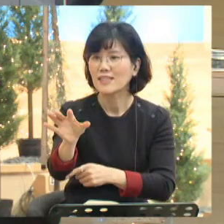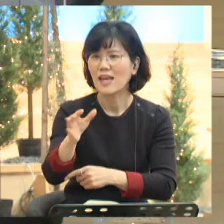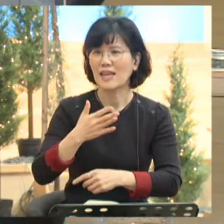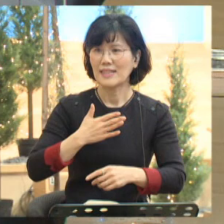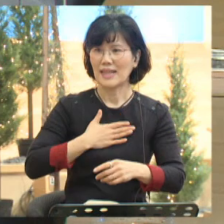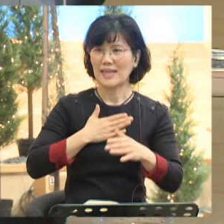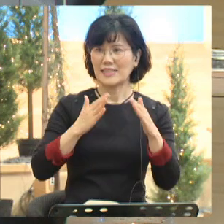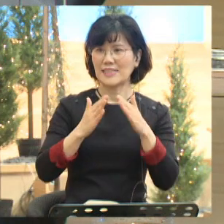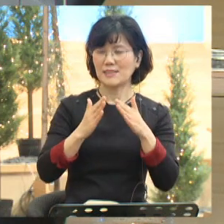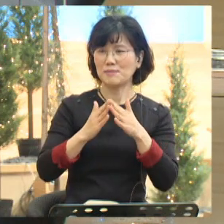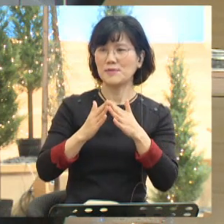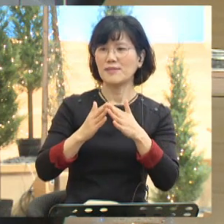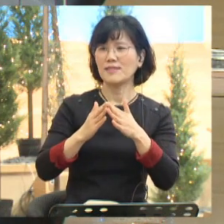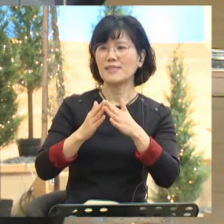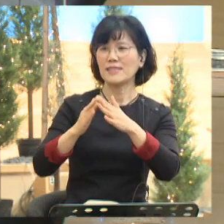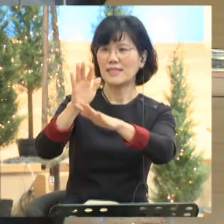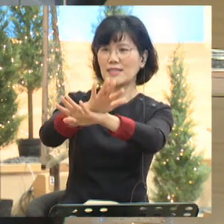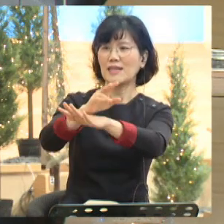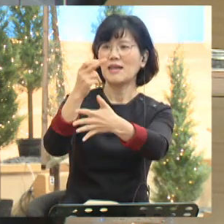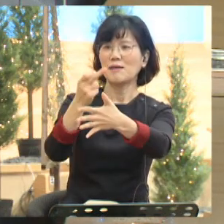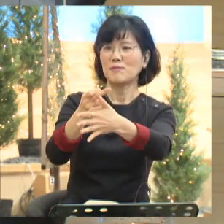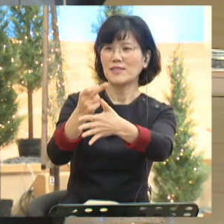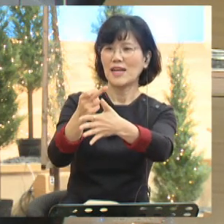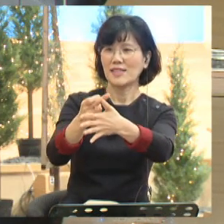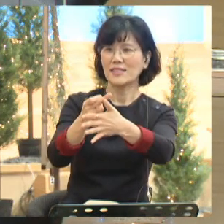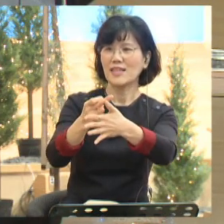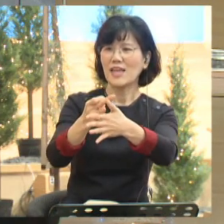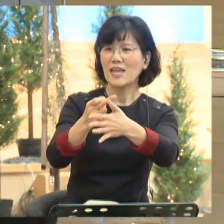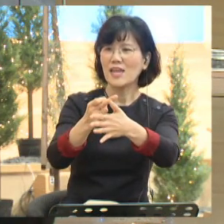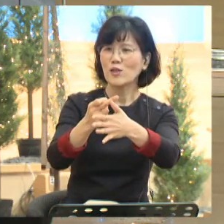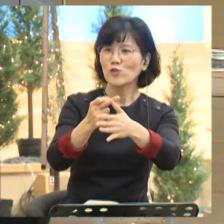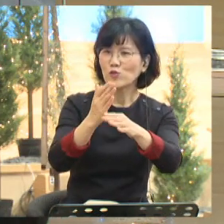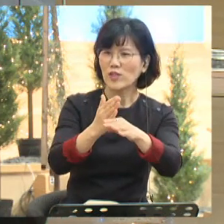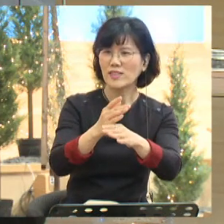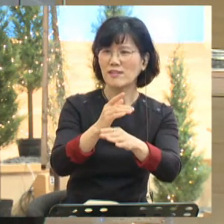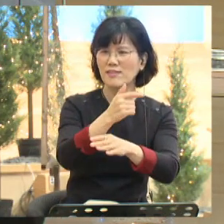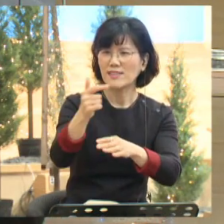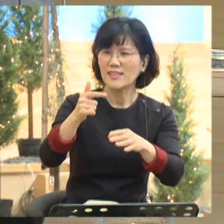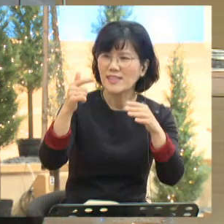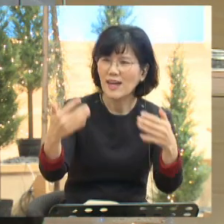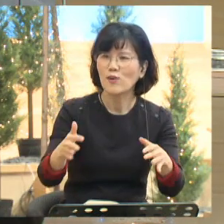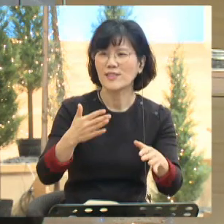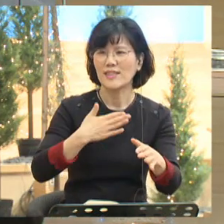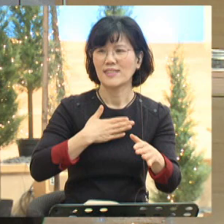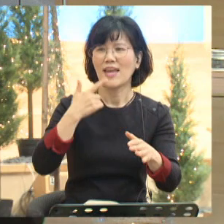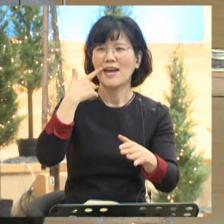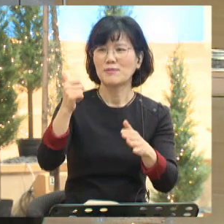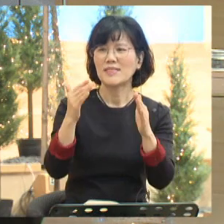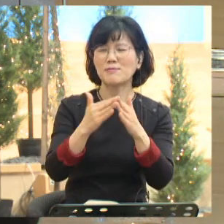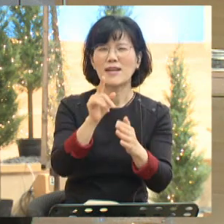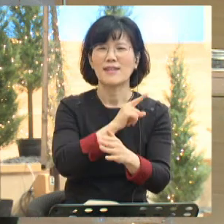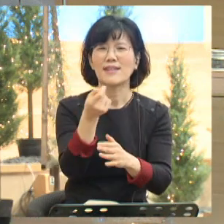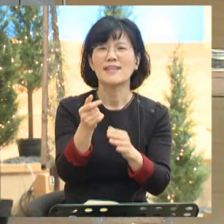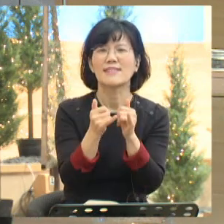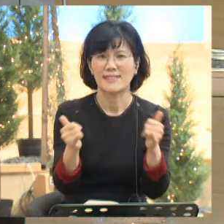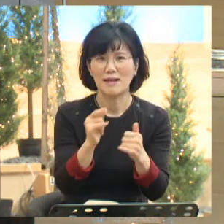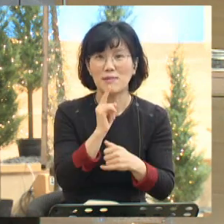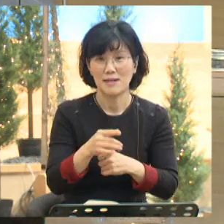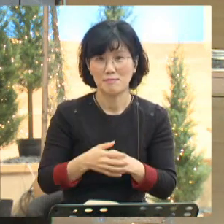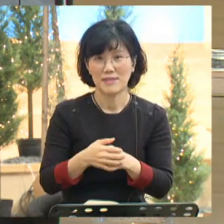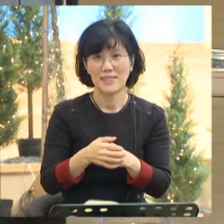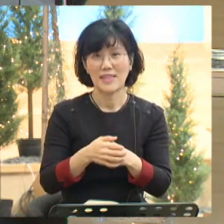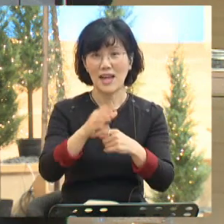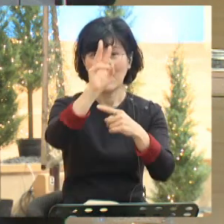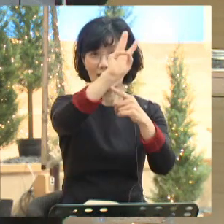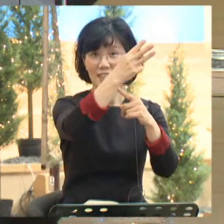나의 집은 뭐나 3층에 그 기약하고 나는 내 아버지 집에서 가장 작은 자니이다 기도 니 얘기 하고 있는 것처럼